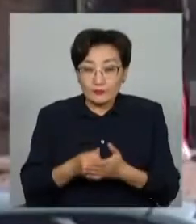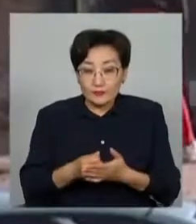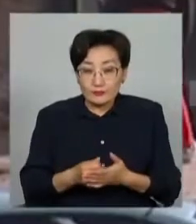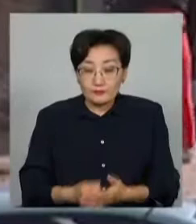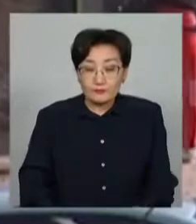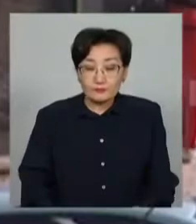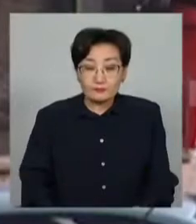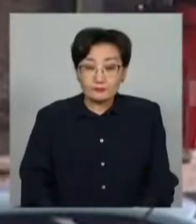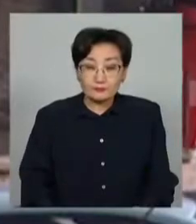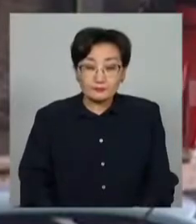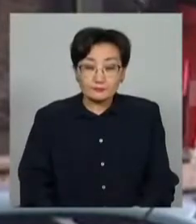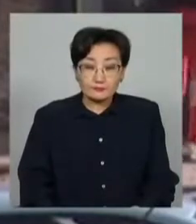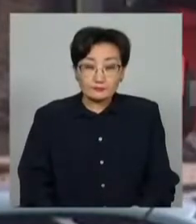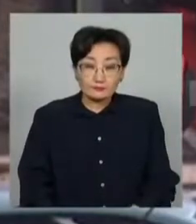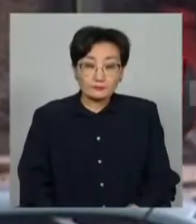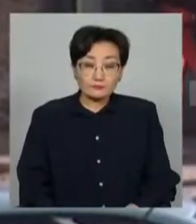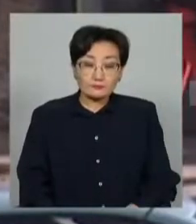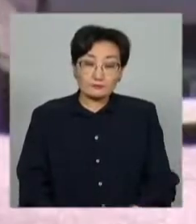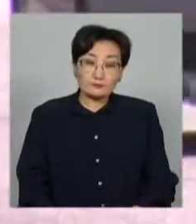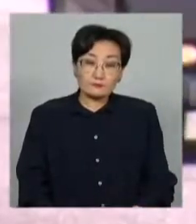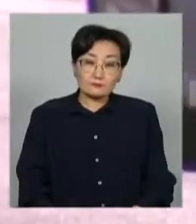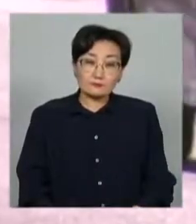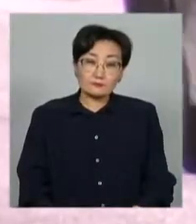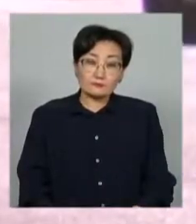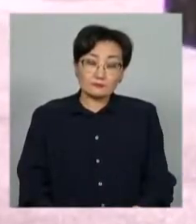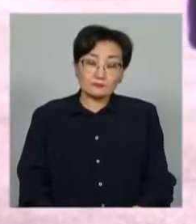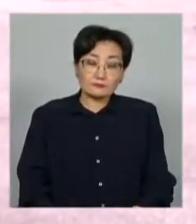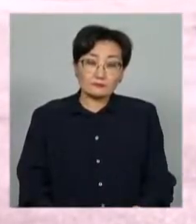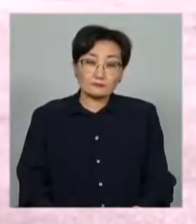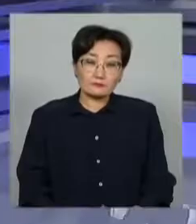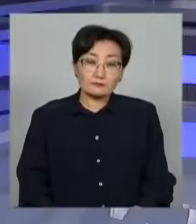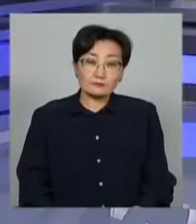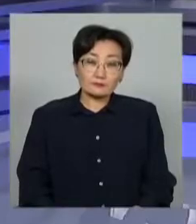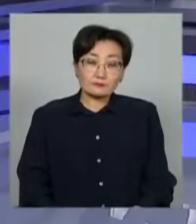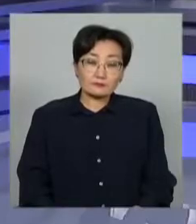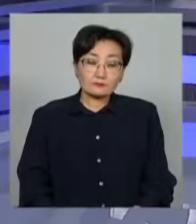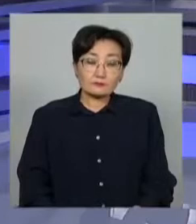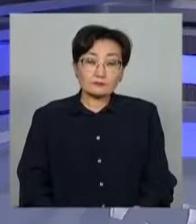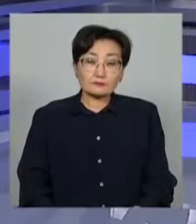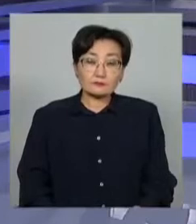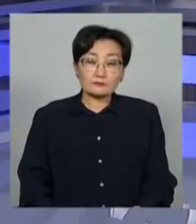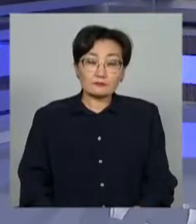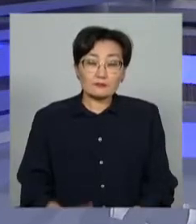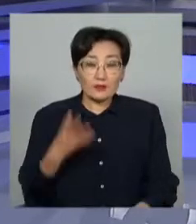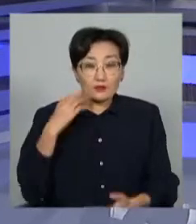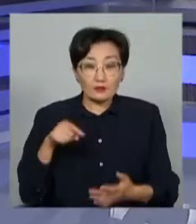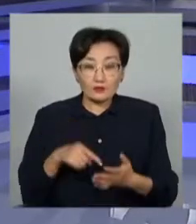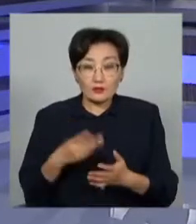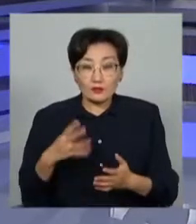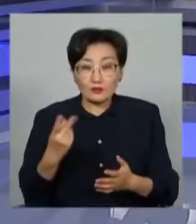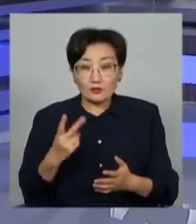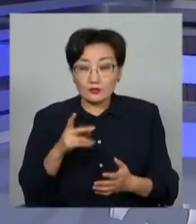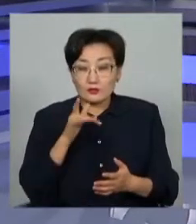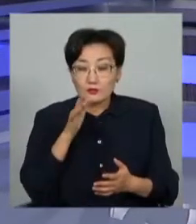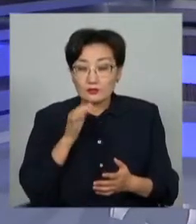сөзсіз. Қалымқаз Нысанбай, Нұрлан Өтеген, Ренат Өтеев, Алматы телеарнасы, Нұр-Сұлтан. Алматыда 42 жастағы